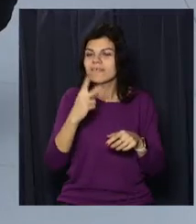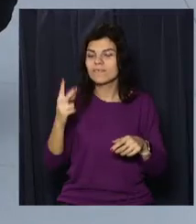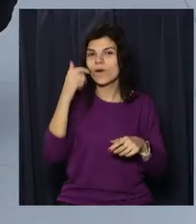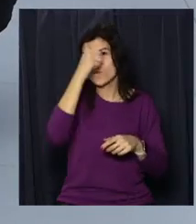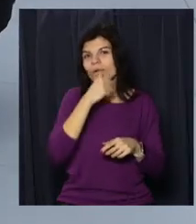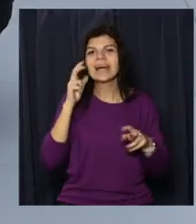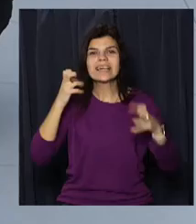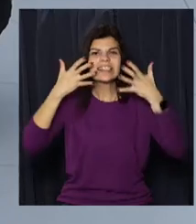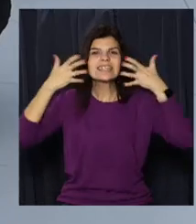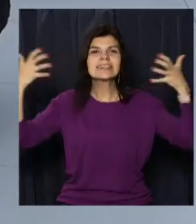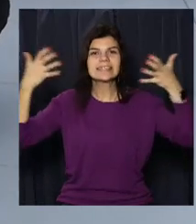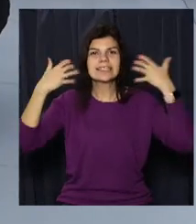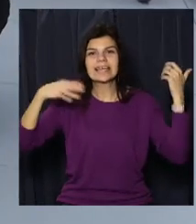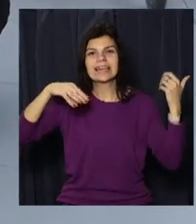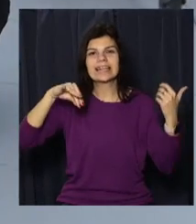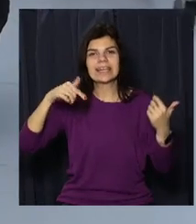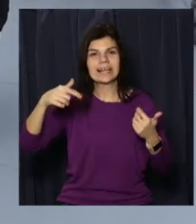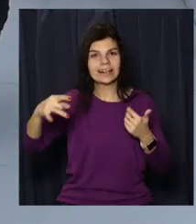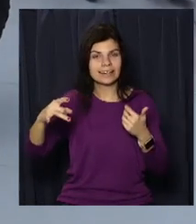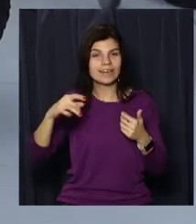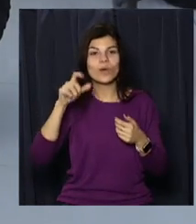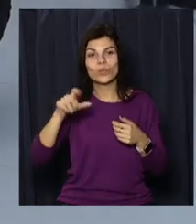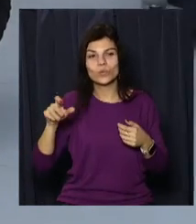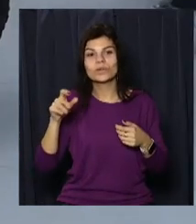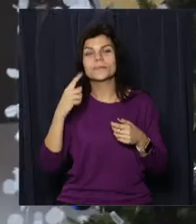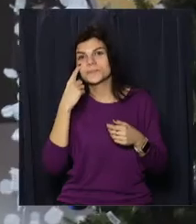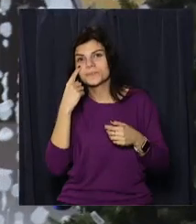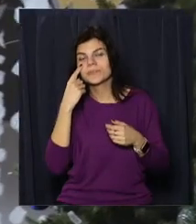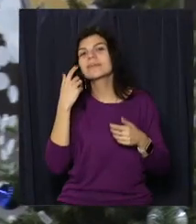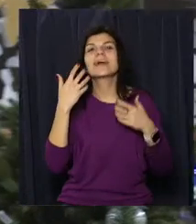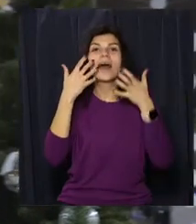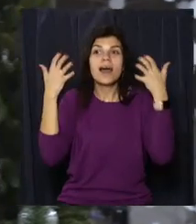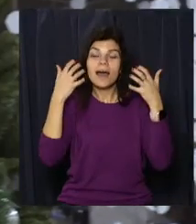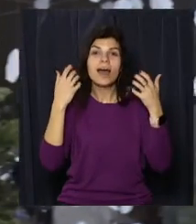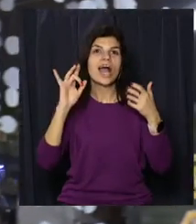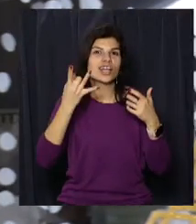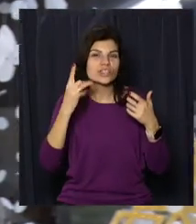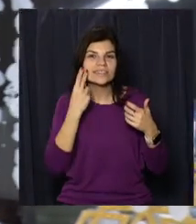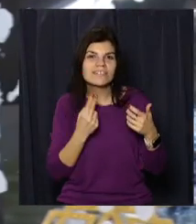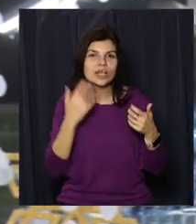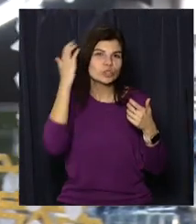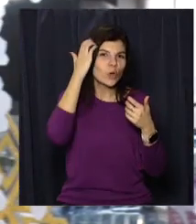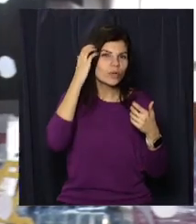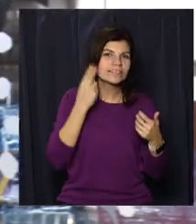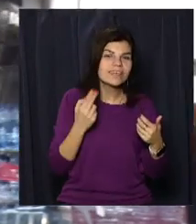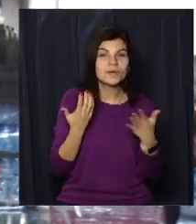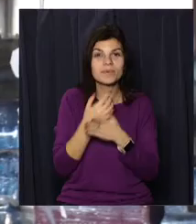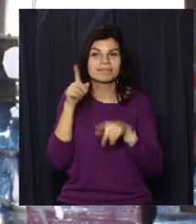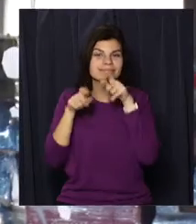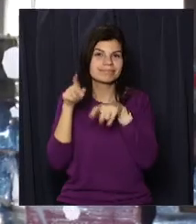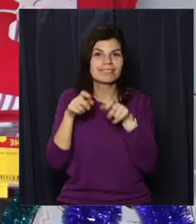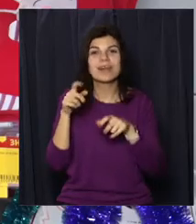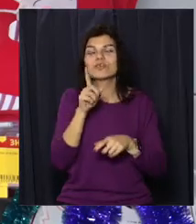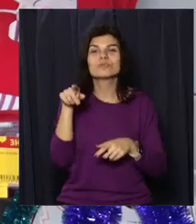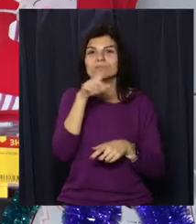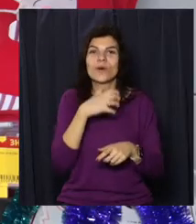тигра. Покупці обирають кольорову гаму відповідно до окраски хижака та кульки із зображенням звіра. Все, аби задобрити